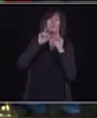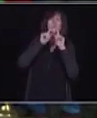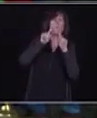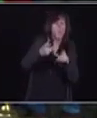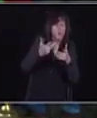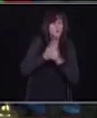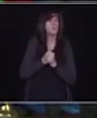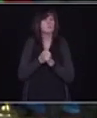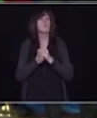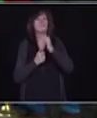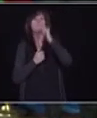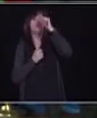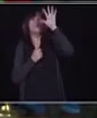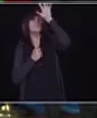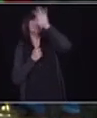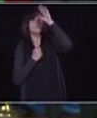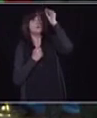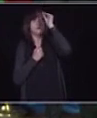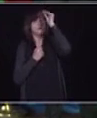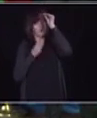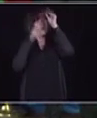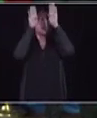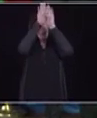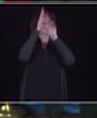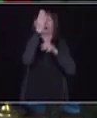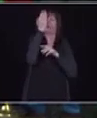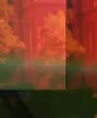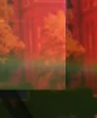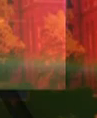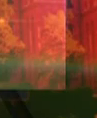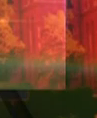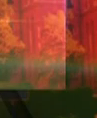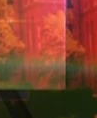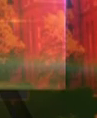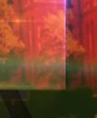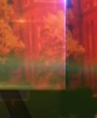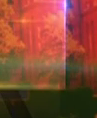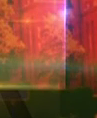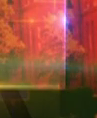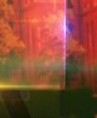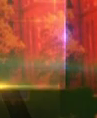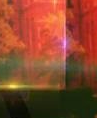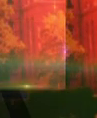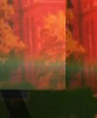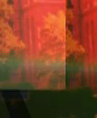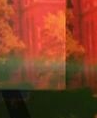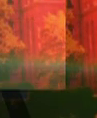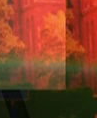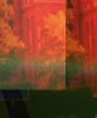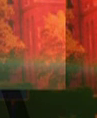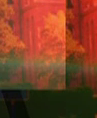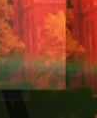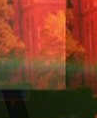Ontario and for a period of 28 days in Southern Ontario. Lockdown duran publicly funded elementary